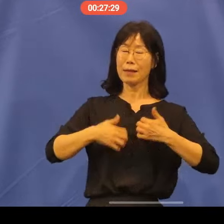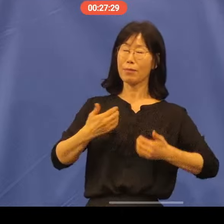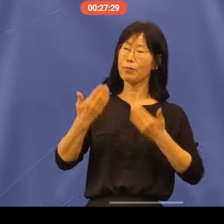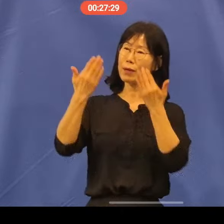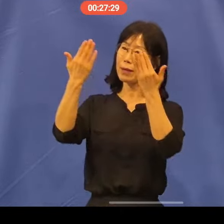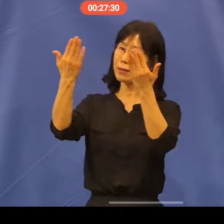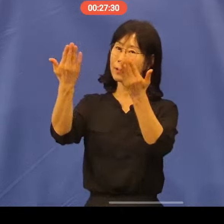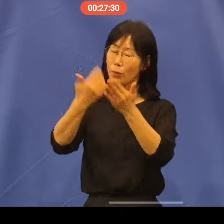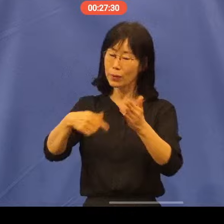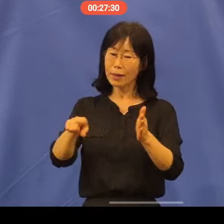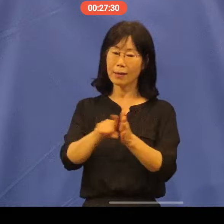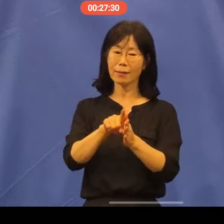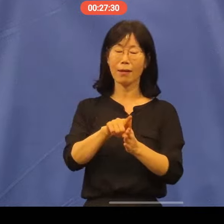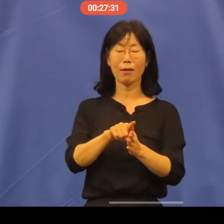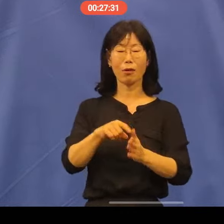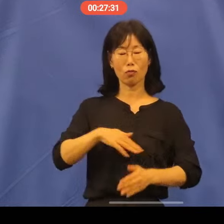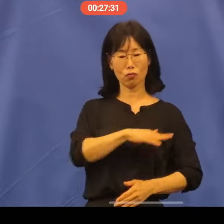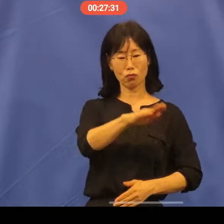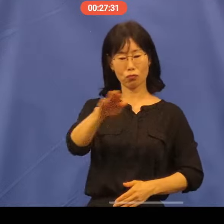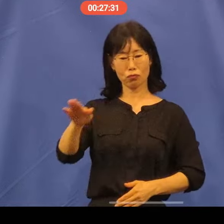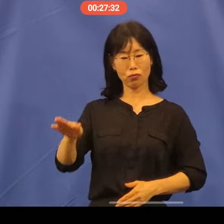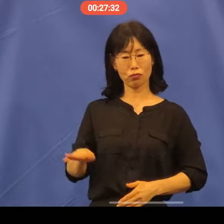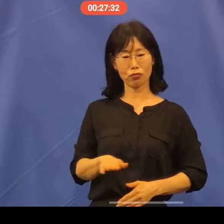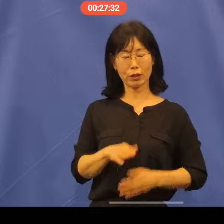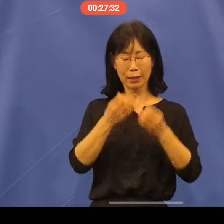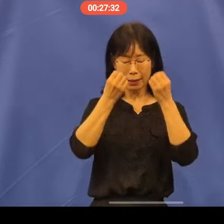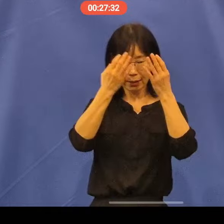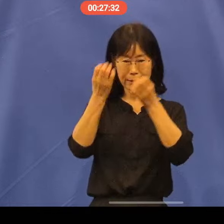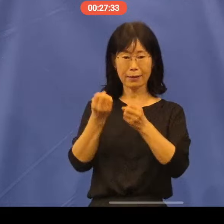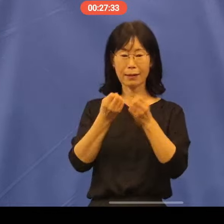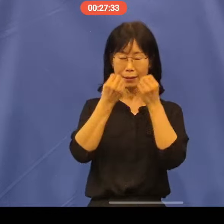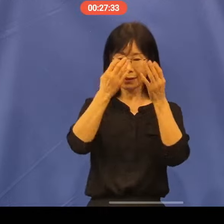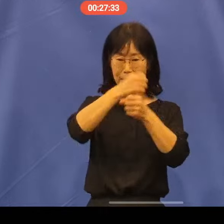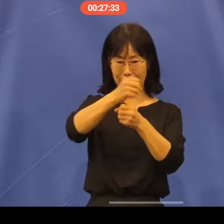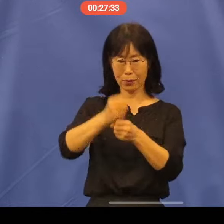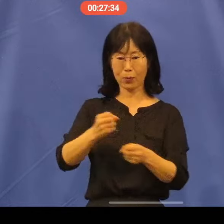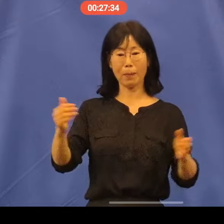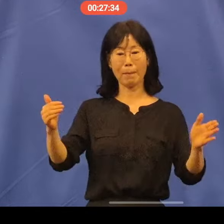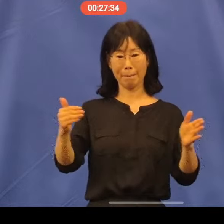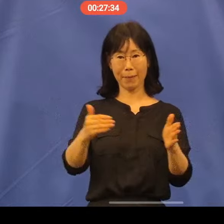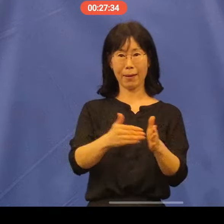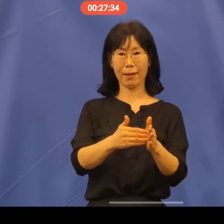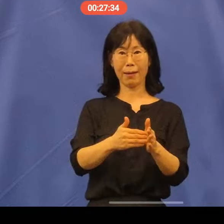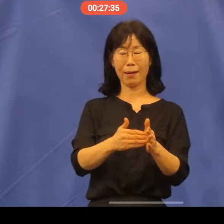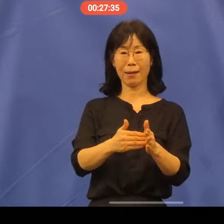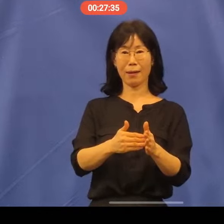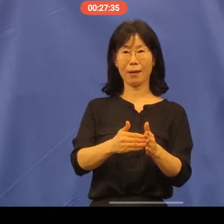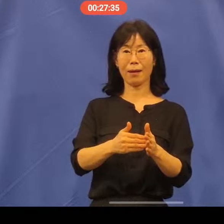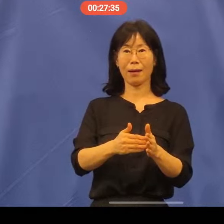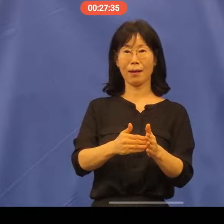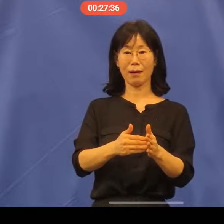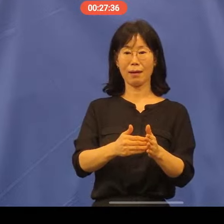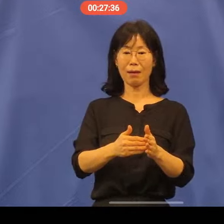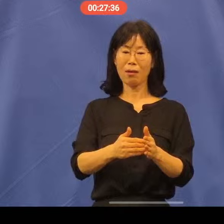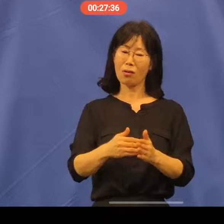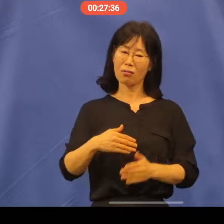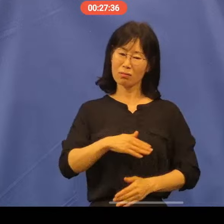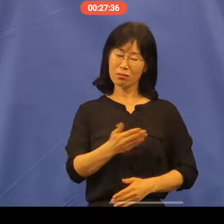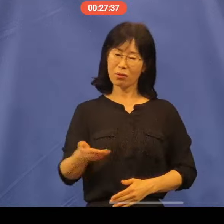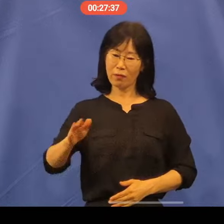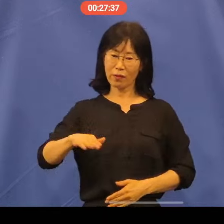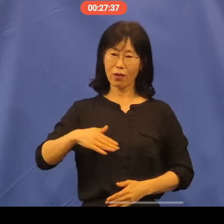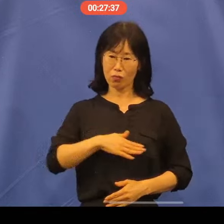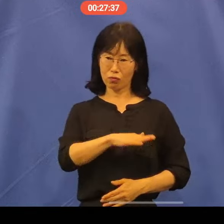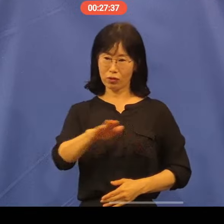위해서 존재하는 그 목적을 위해서 지원받았는데 문제는 뭐예요? 육신에 있는 자들은